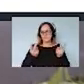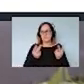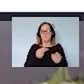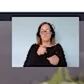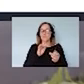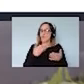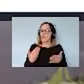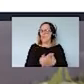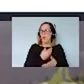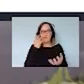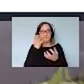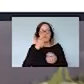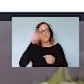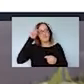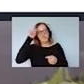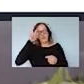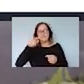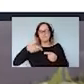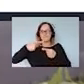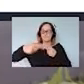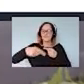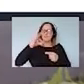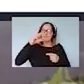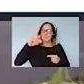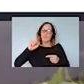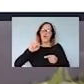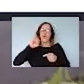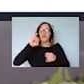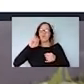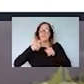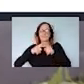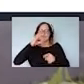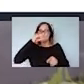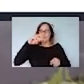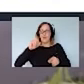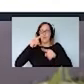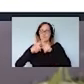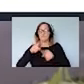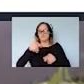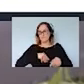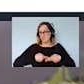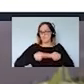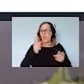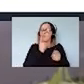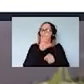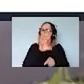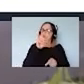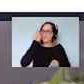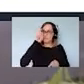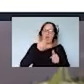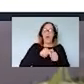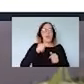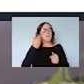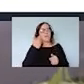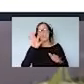newsem jest niemiecki serial Terra X, który jest dostępny. Mimo że tylko po niemiecku, to ogromna